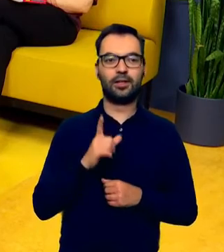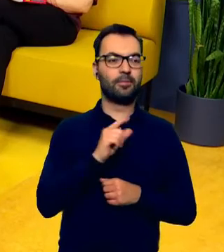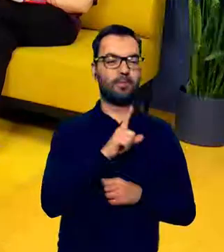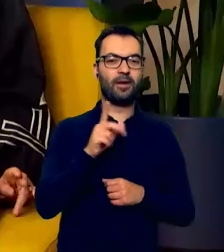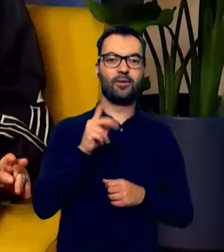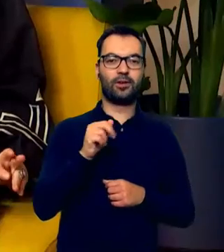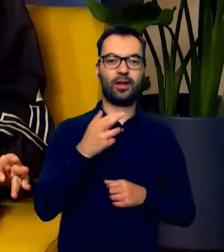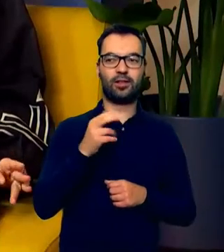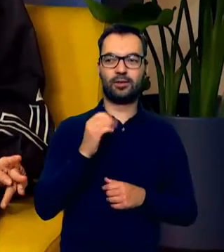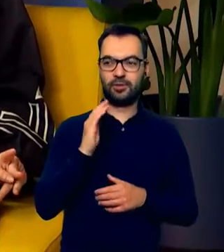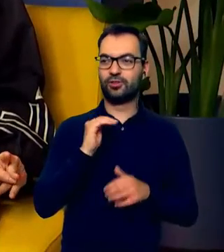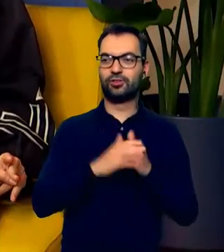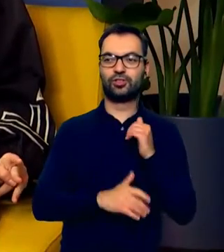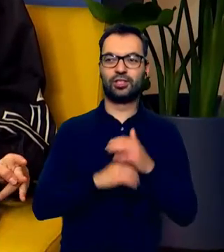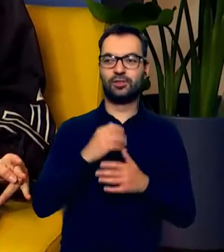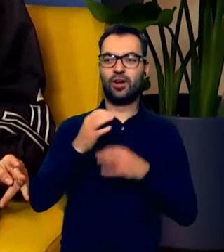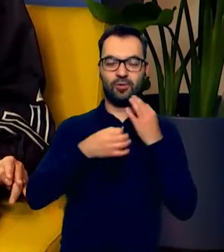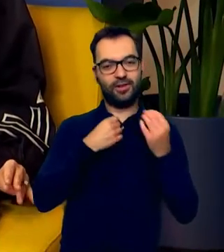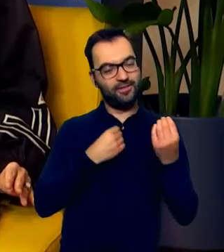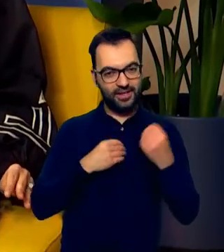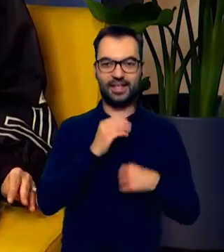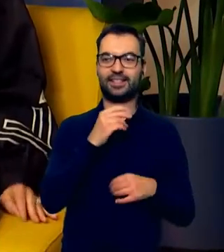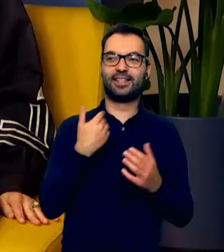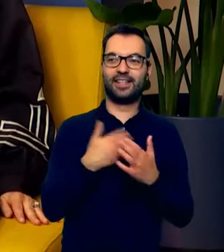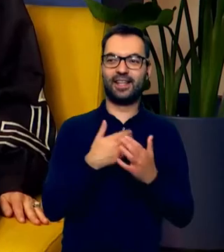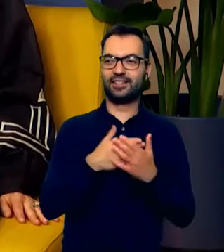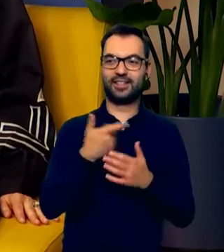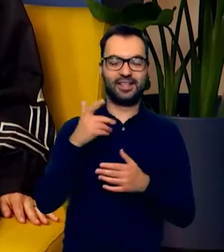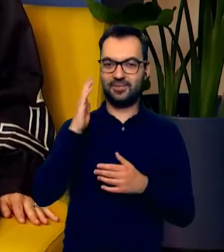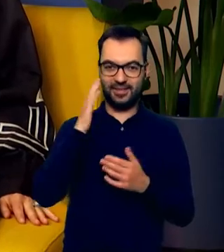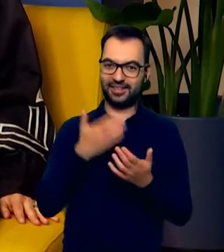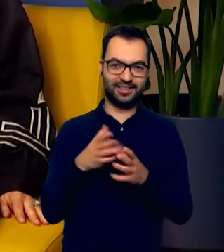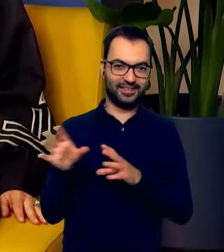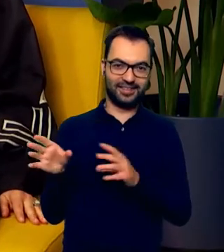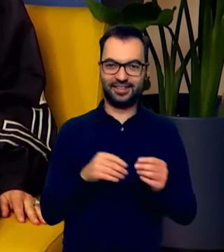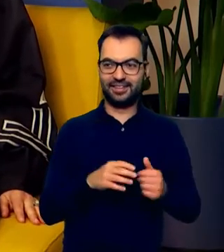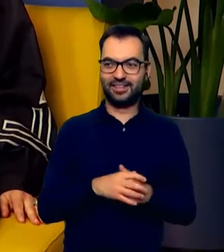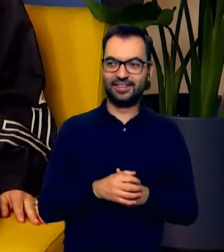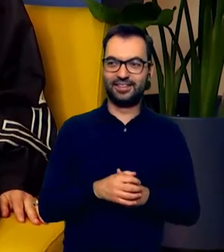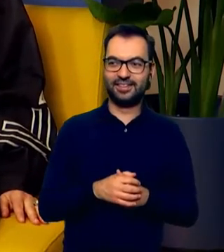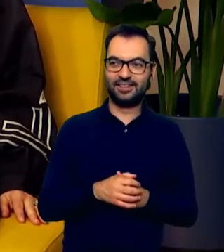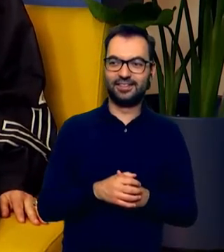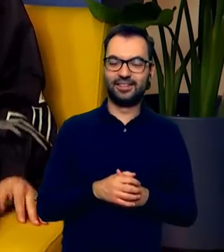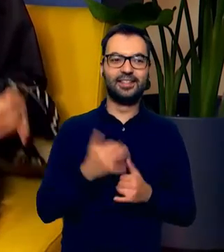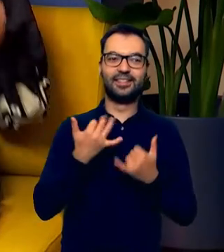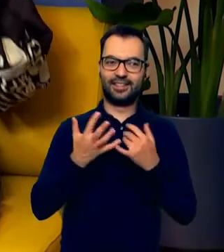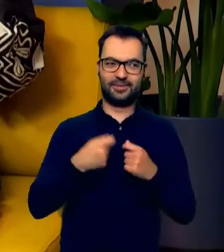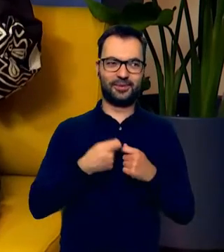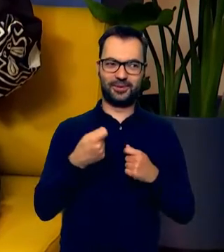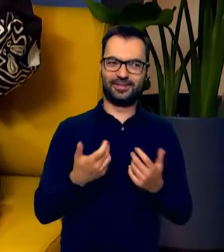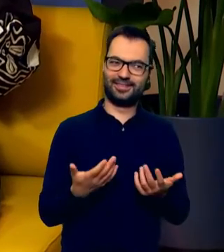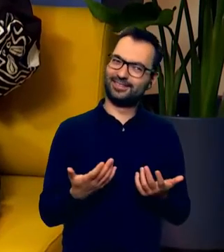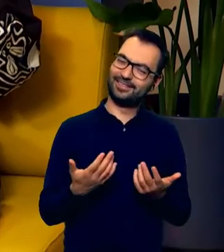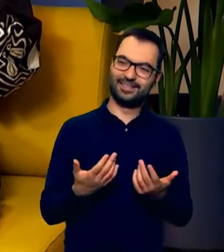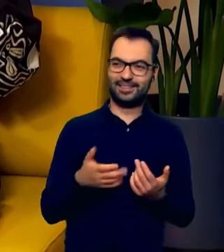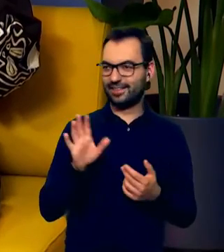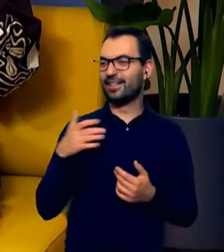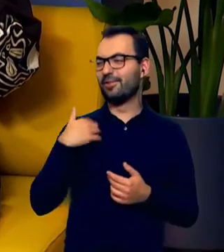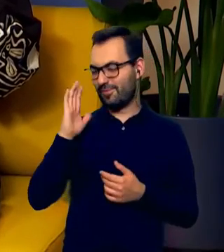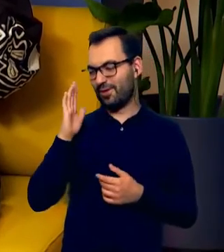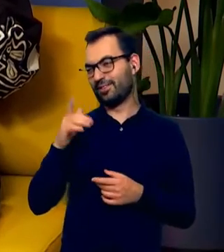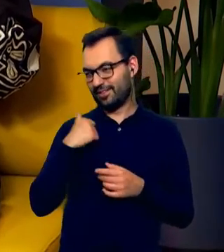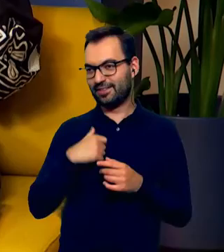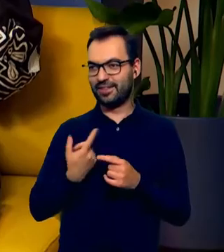i Karolina będą szczęśliwi, jeśli tak. Opowiesz więcej. Dlaczego już tam, nie mieszka? Tak. Jakby chcemy to kontynuować teraz, czy...? Nie, to ja